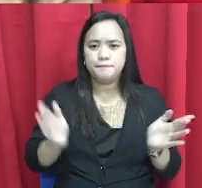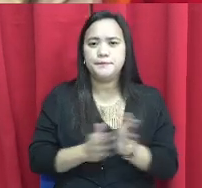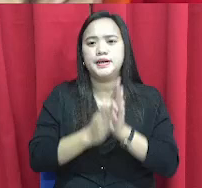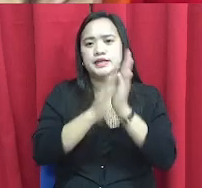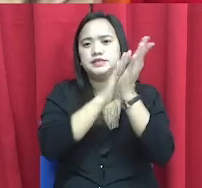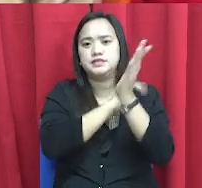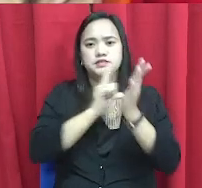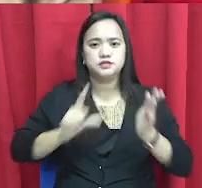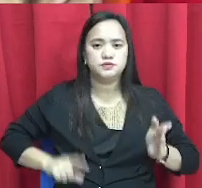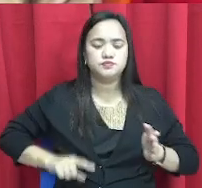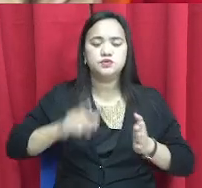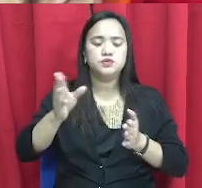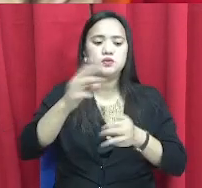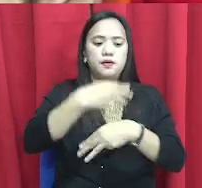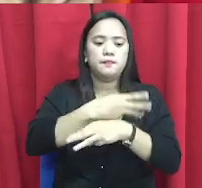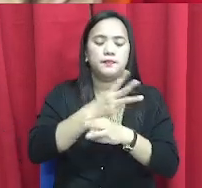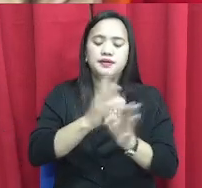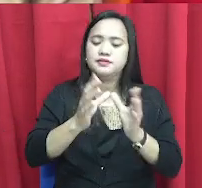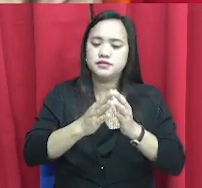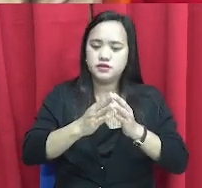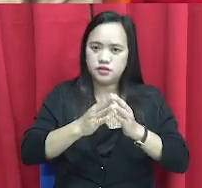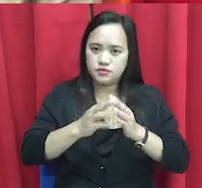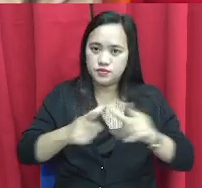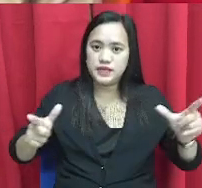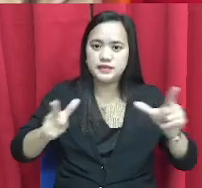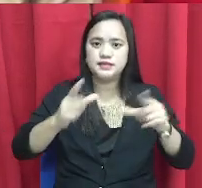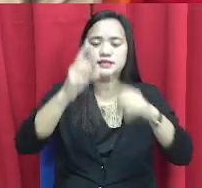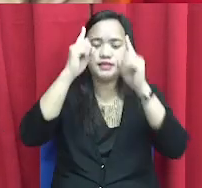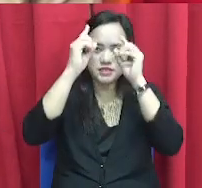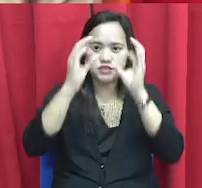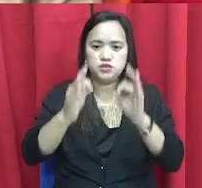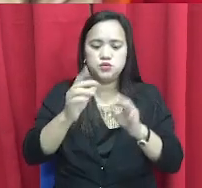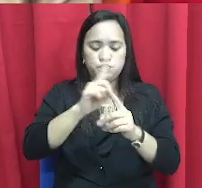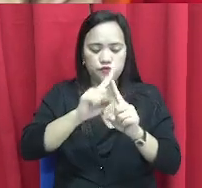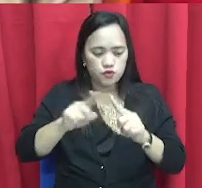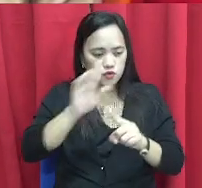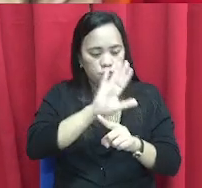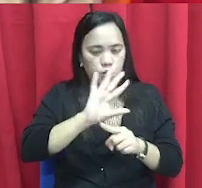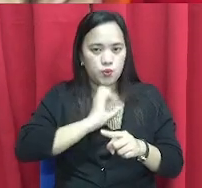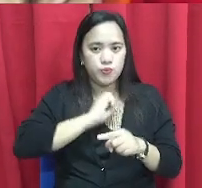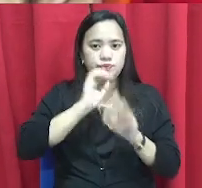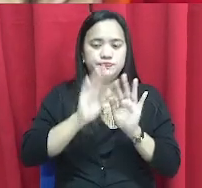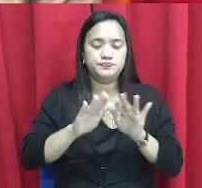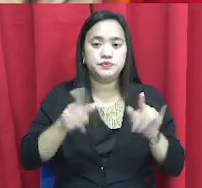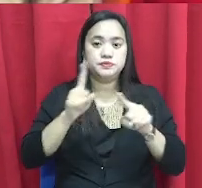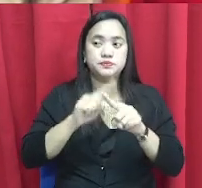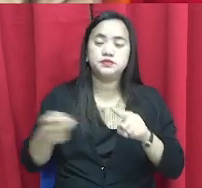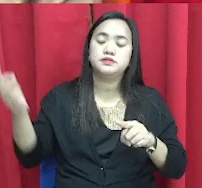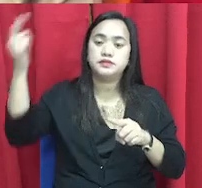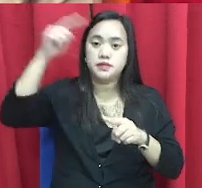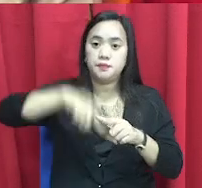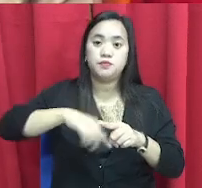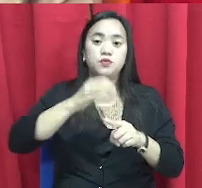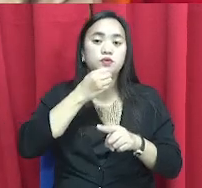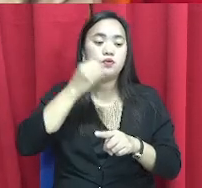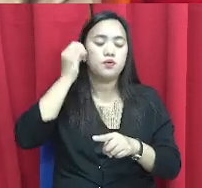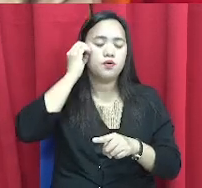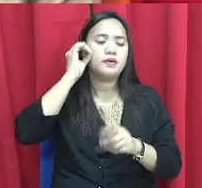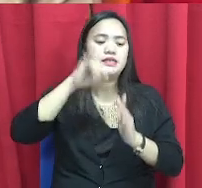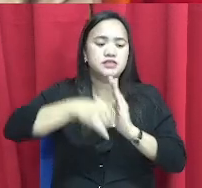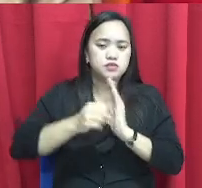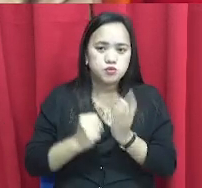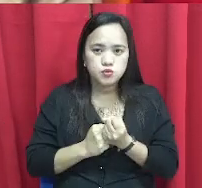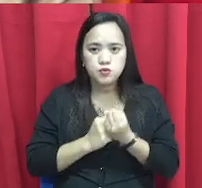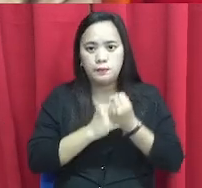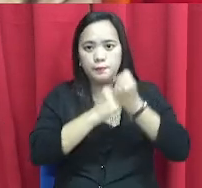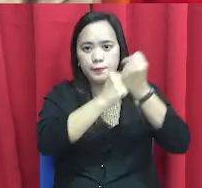Lord You made a great decision yung pa-join mo ang iyong anak Pero pag-uwi naman suportahan